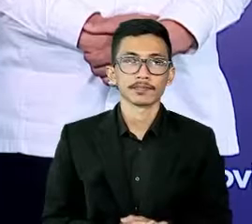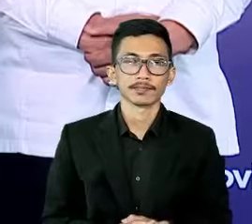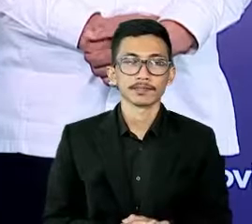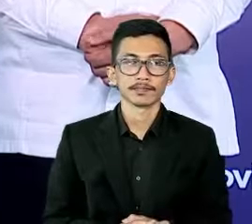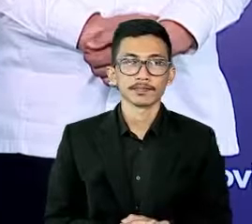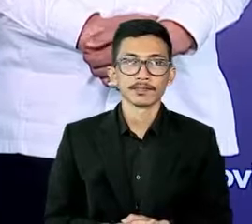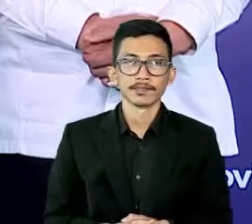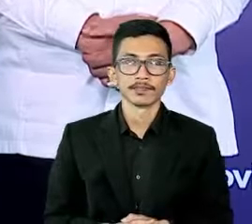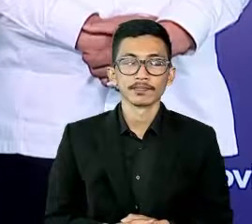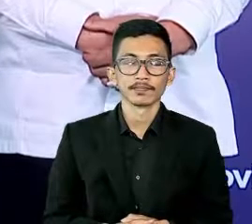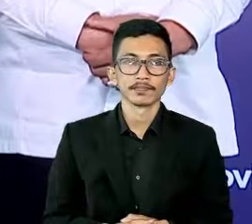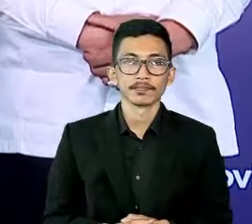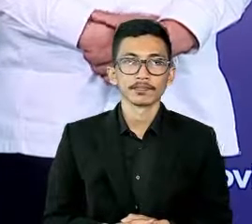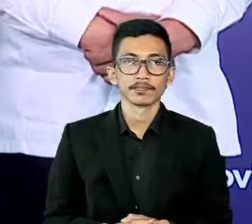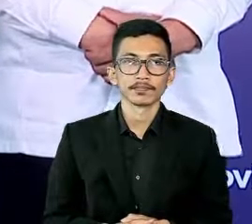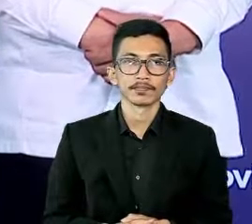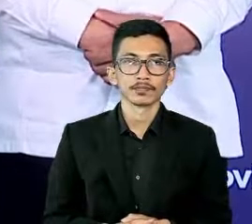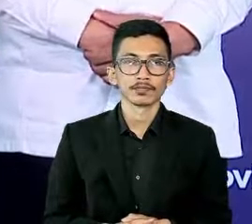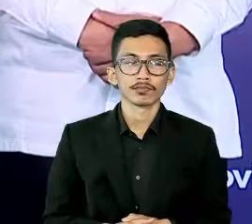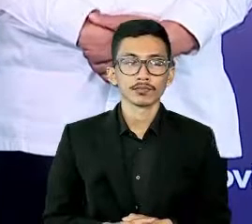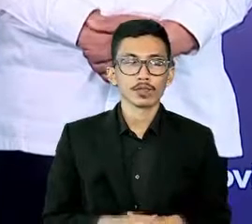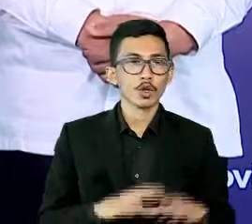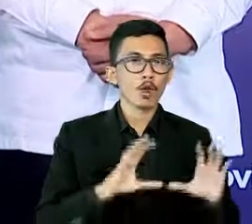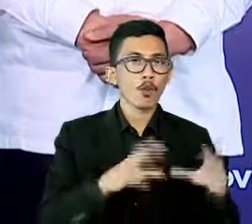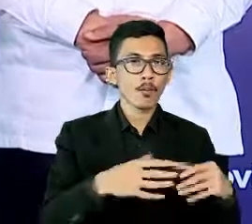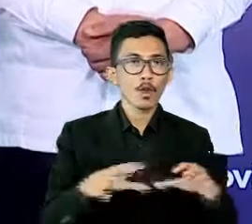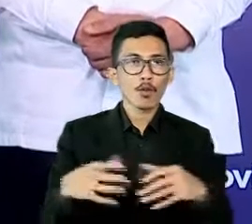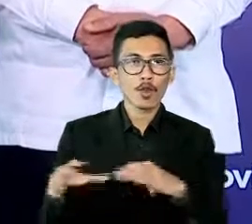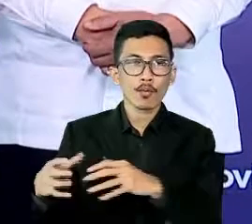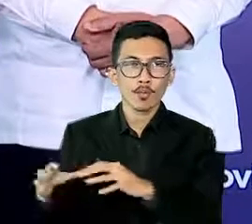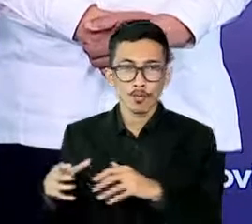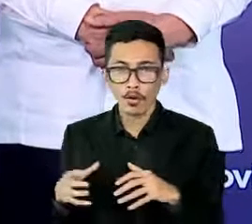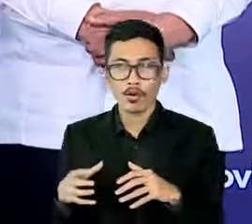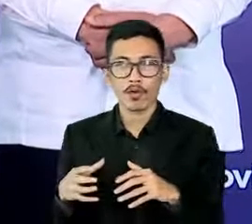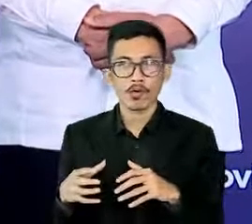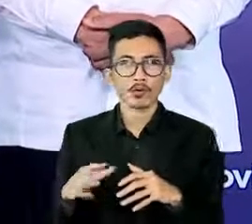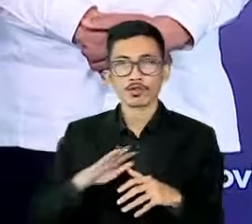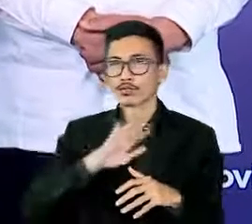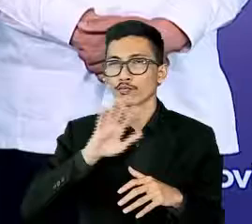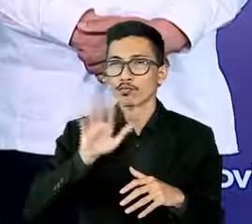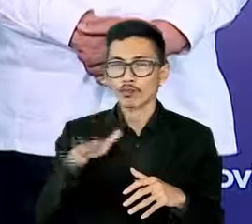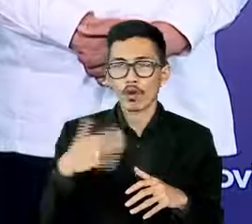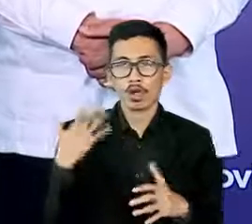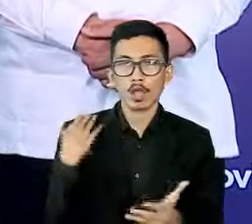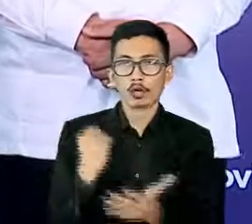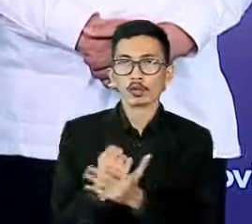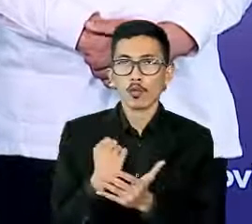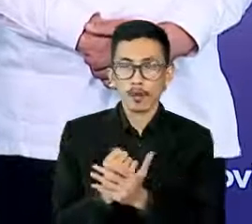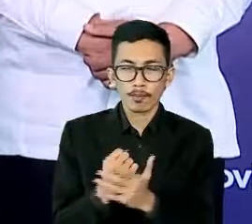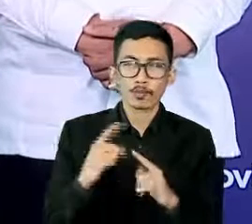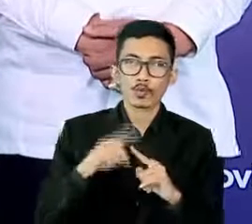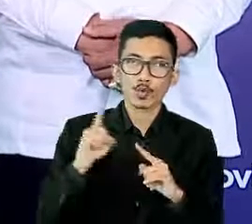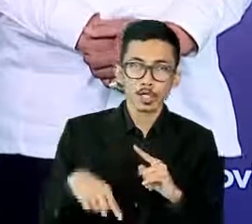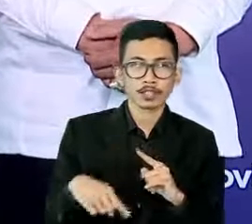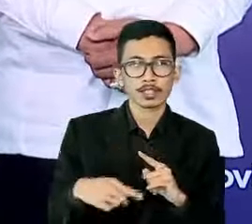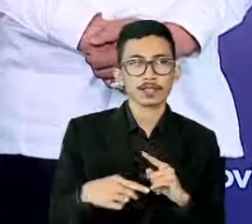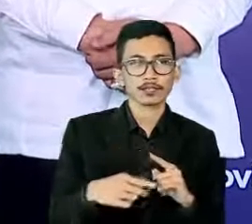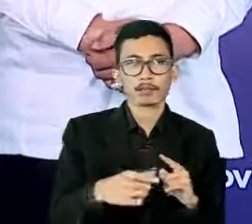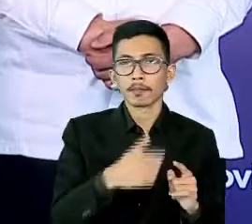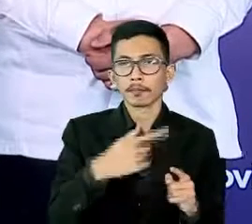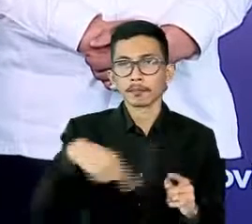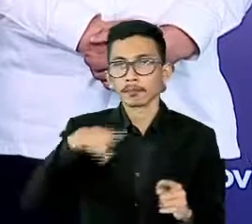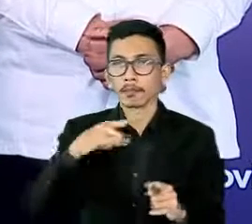individu seluruh kelompok seluruh komponen memiliki tugas yang